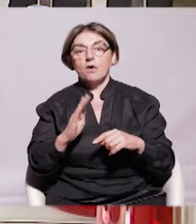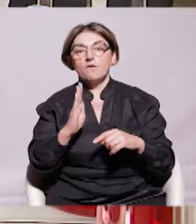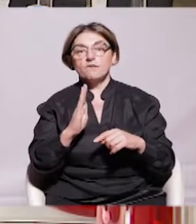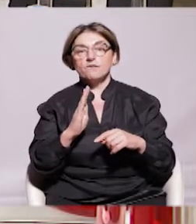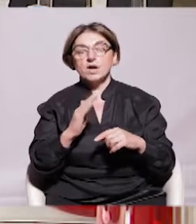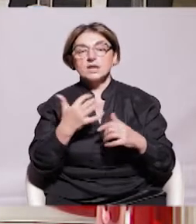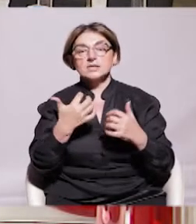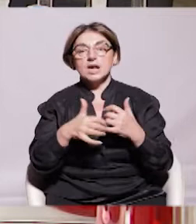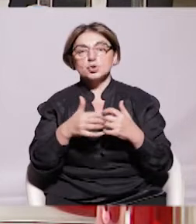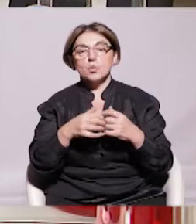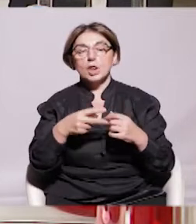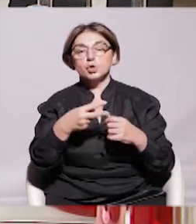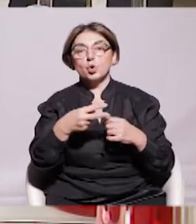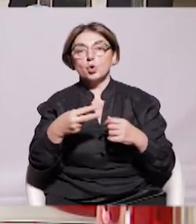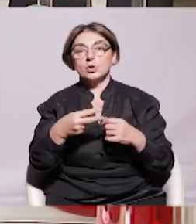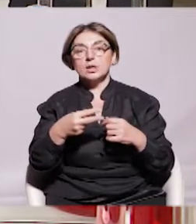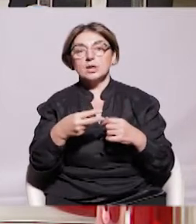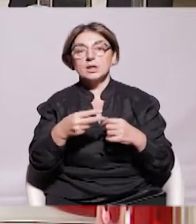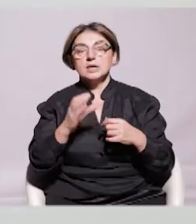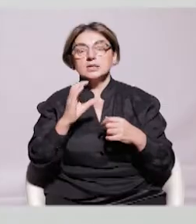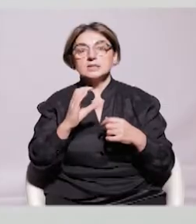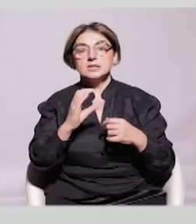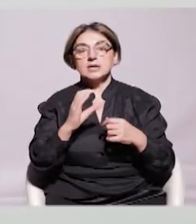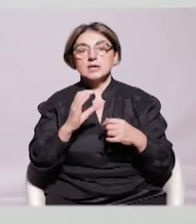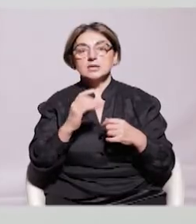V საშუალო ტოლია